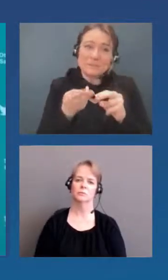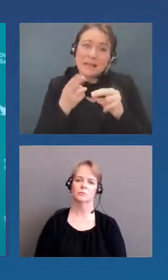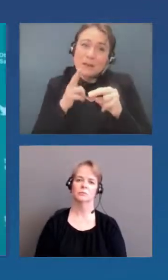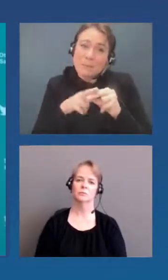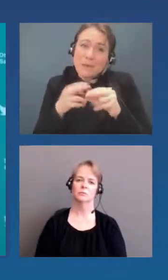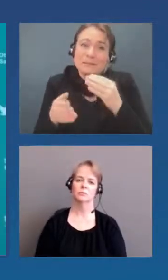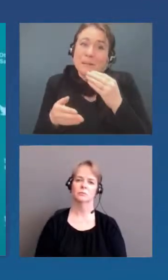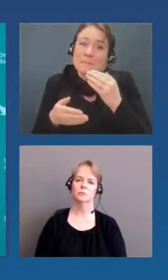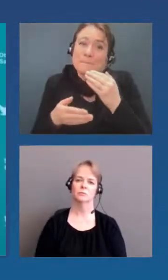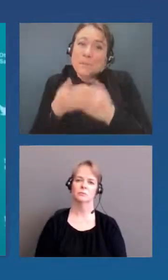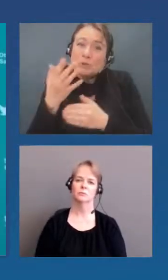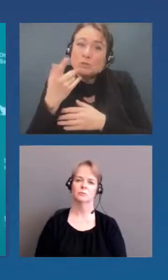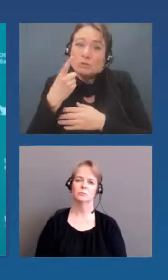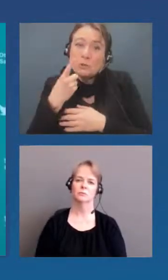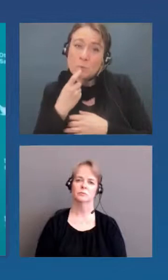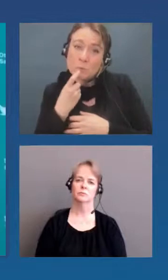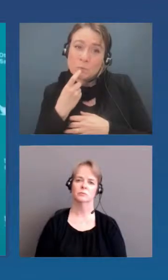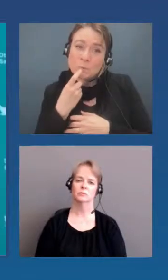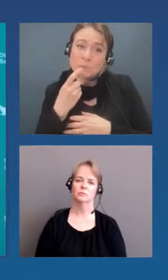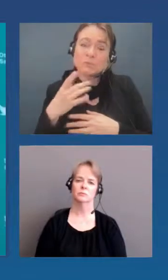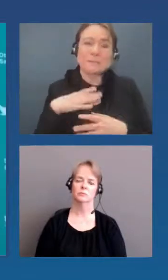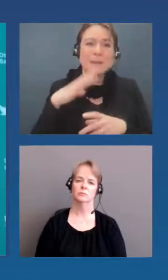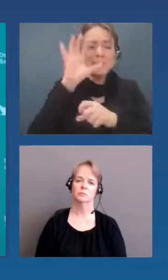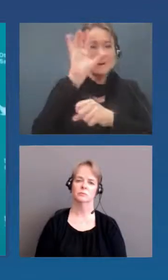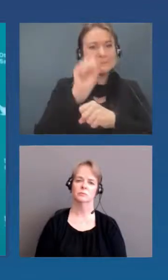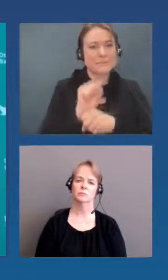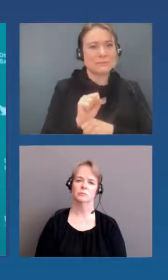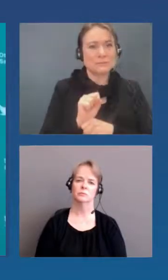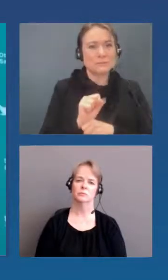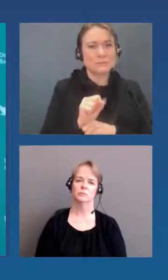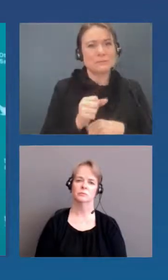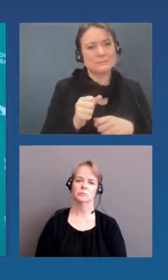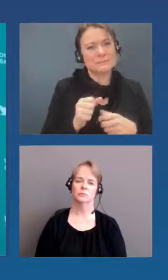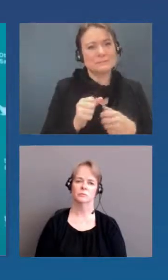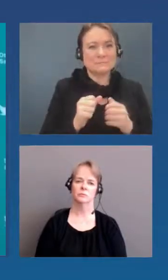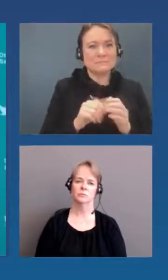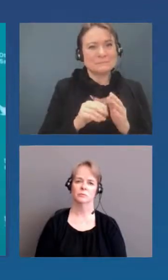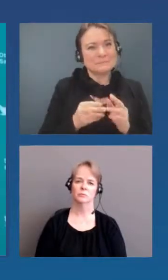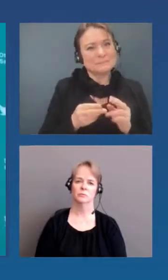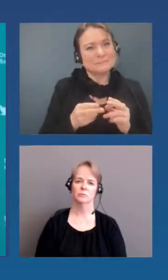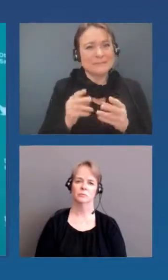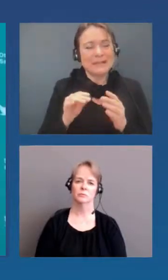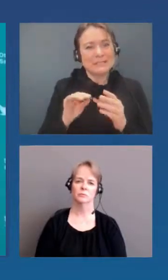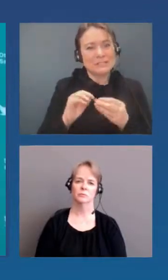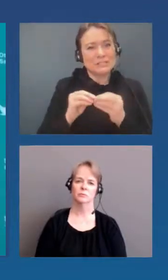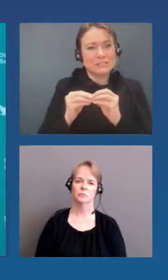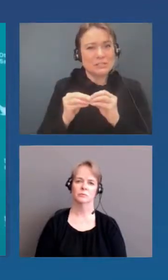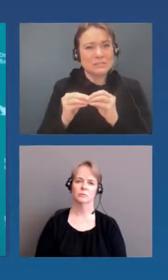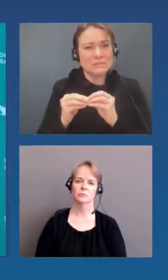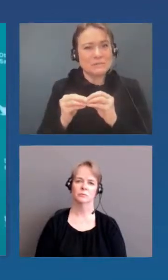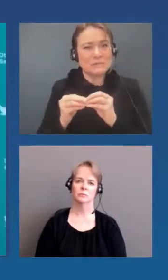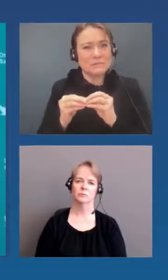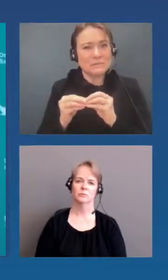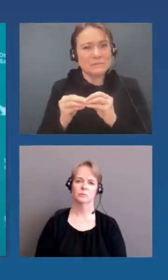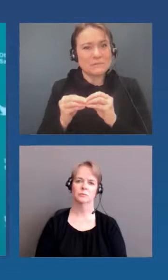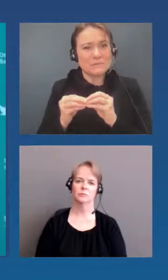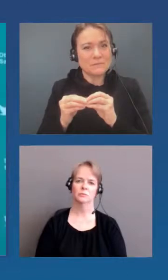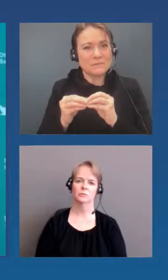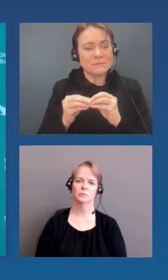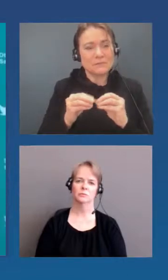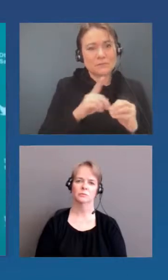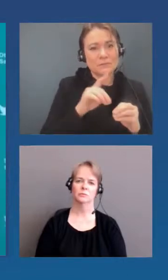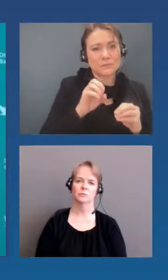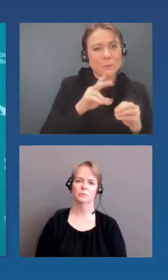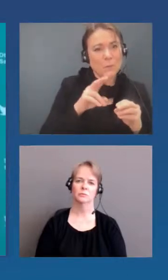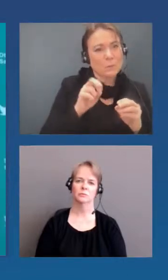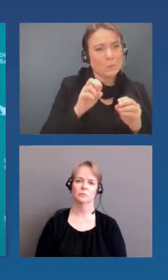de rouge parce que habituellement, ça suit l'indicateur dans la zone orange, mais